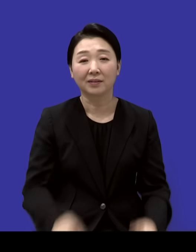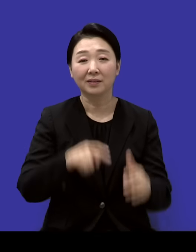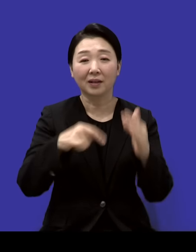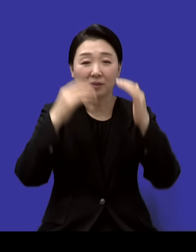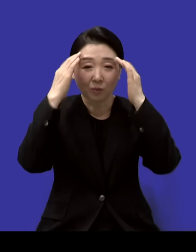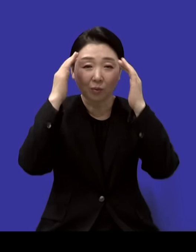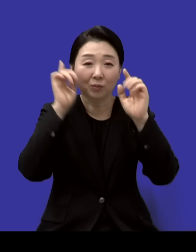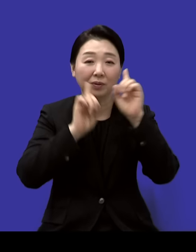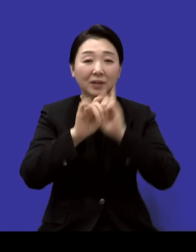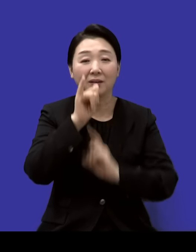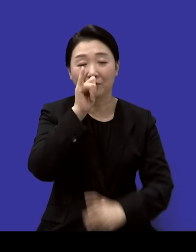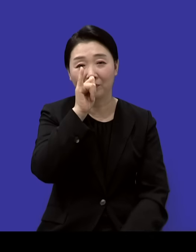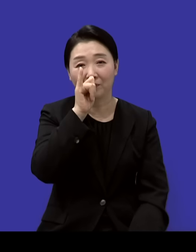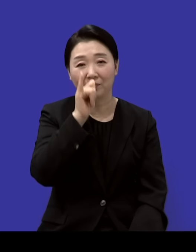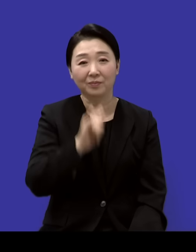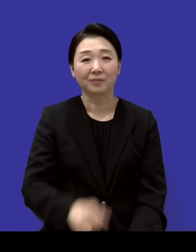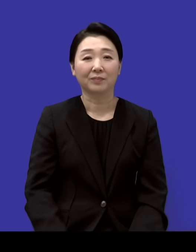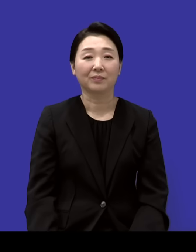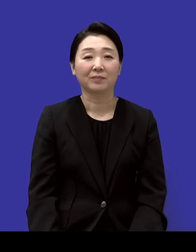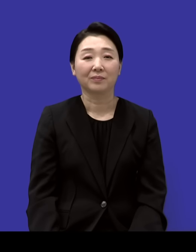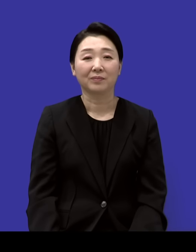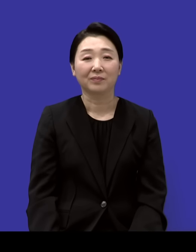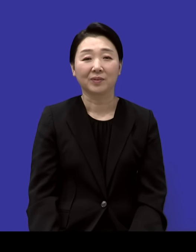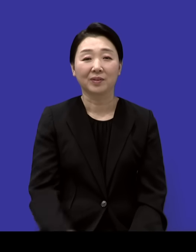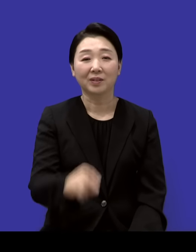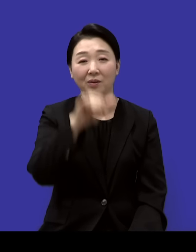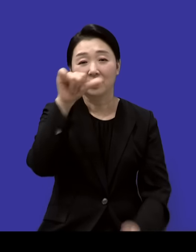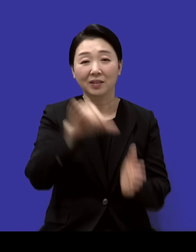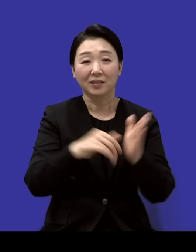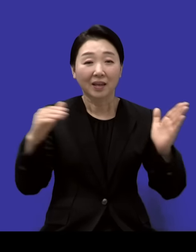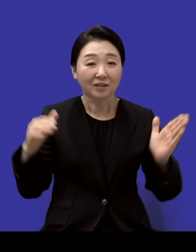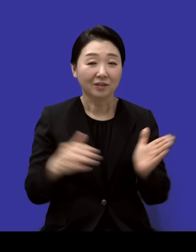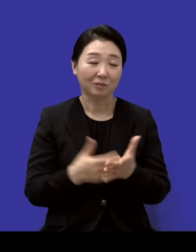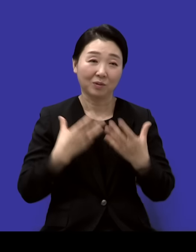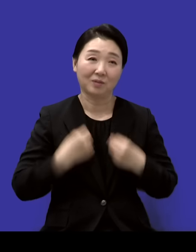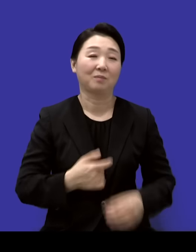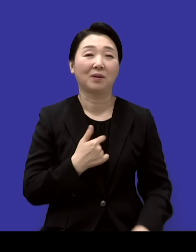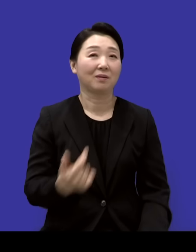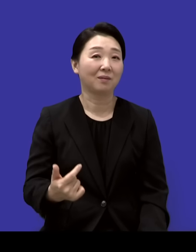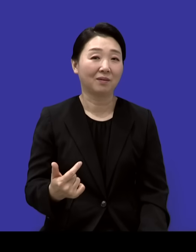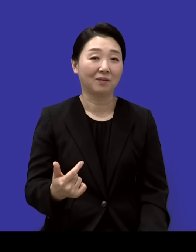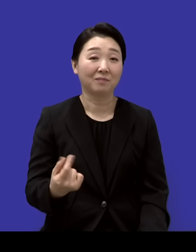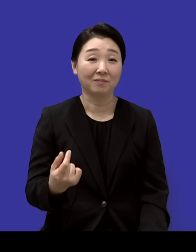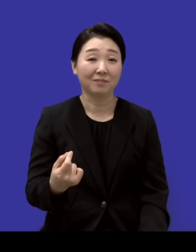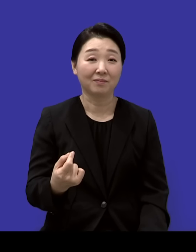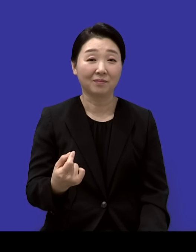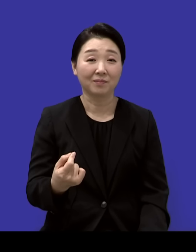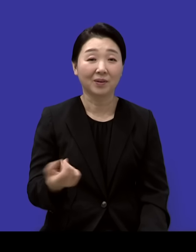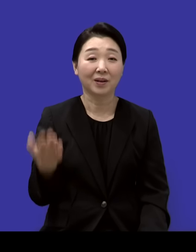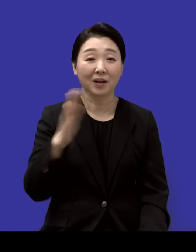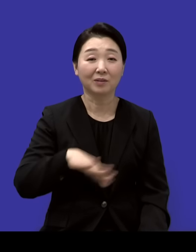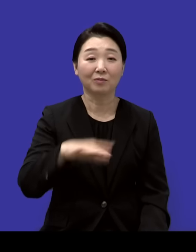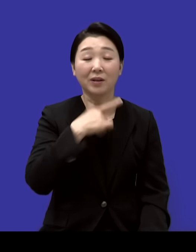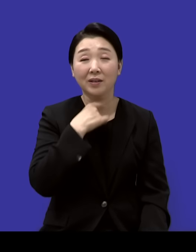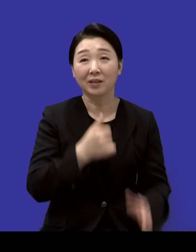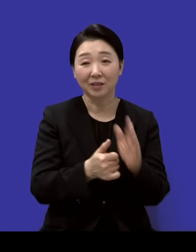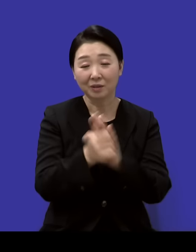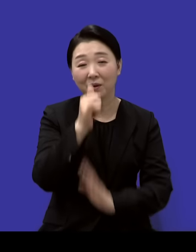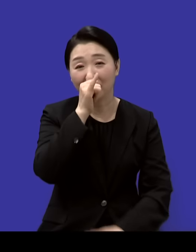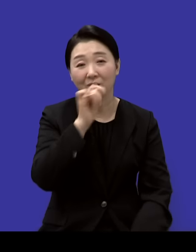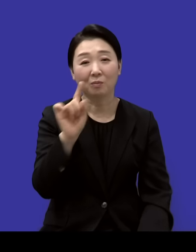고통과 상처들이 각자 많을 텐데 그냥 거기서 인생이 끝이었다면 너무 절망적일 것 같아요. 근데 우리에게 희망이 있는 건